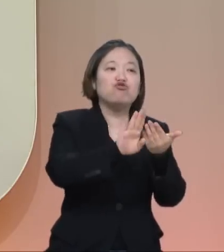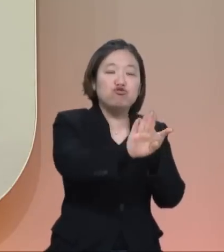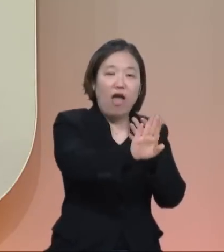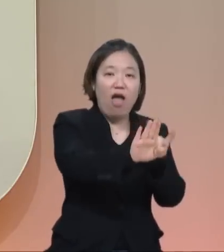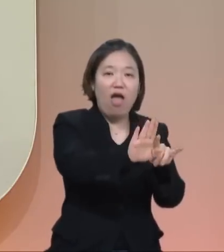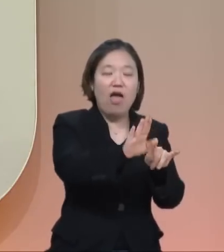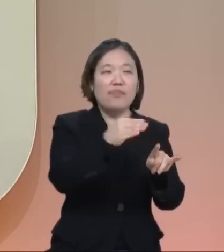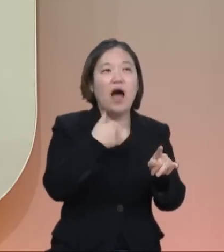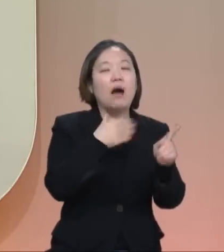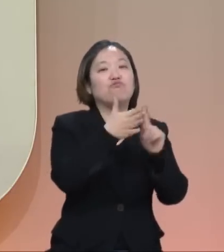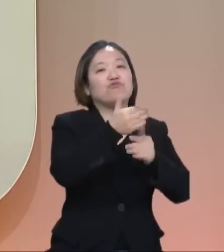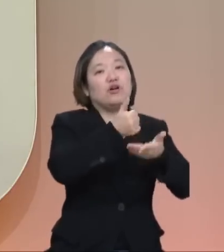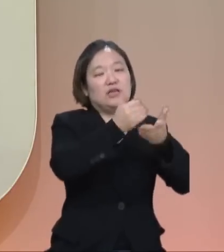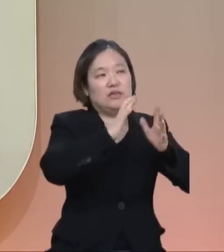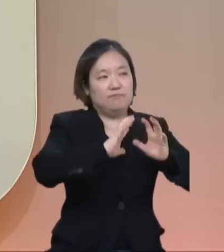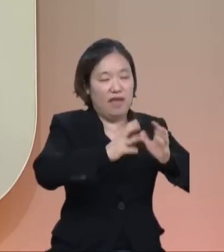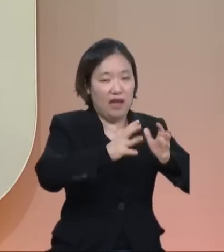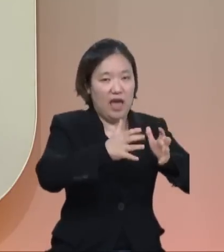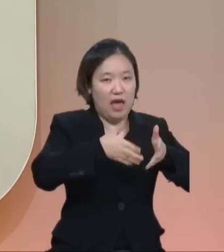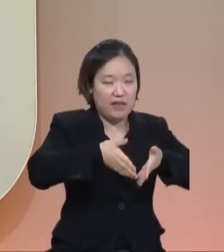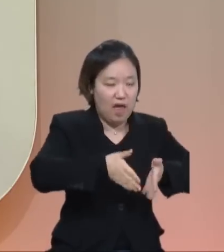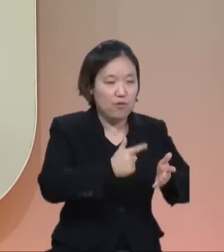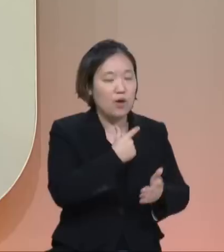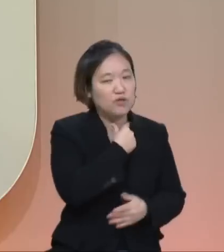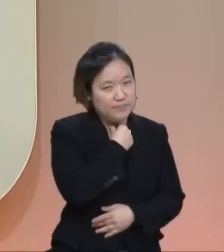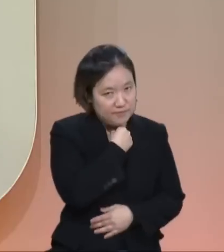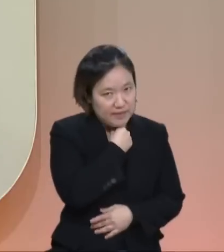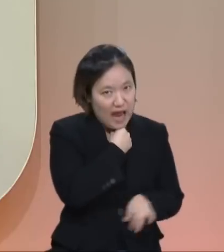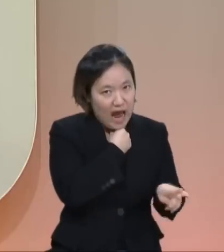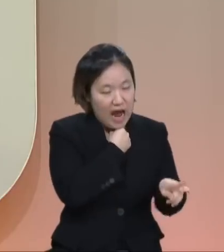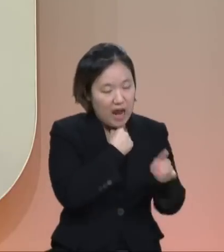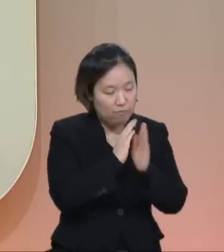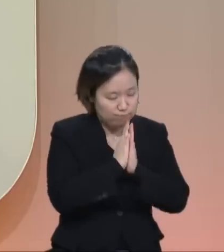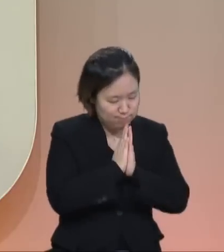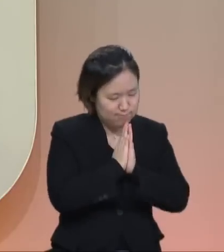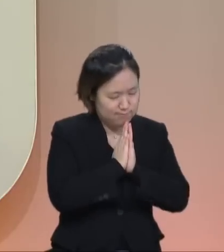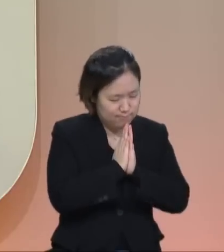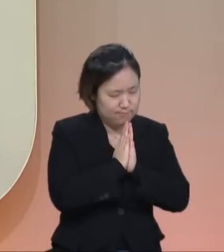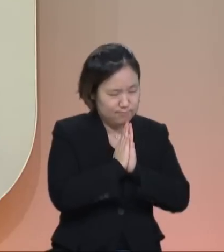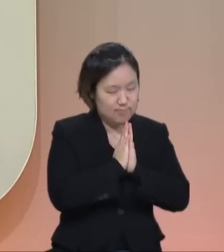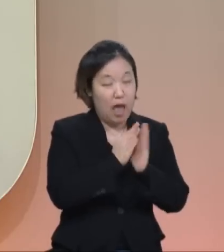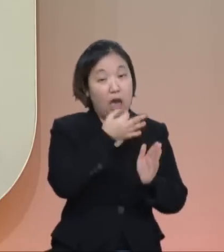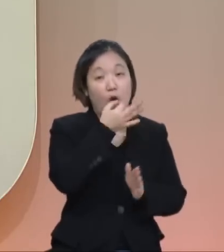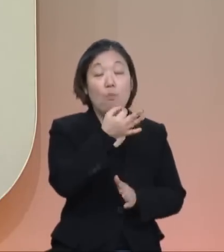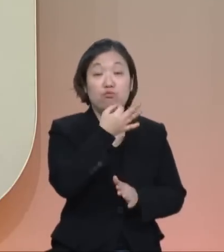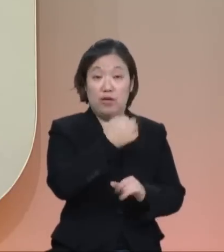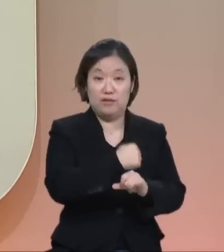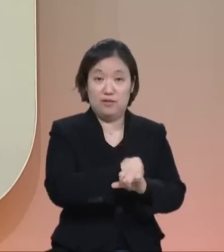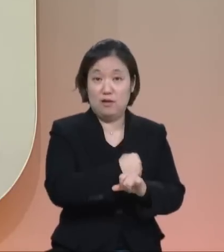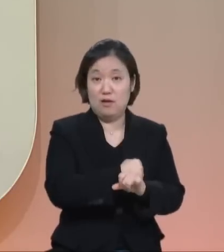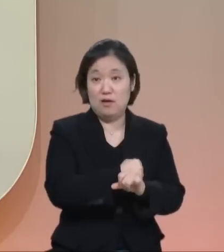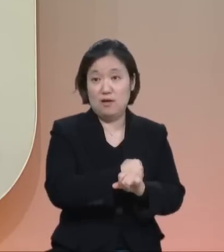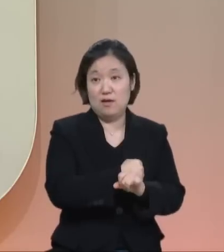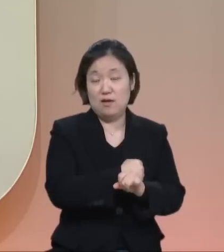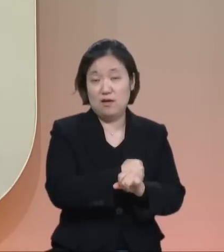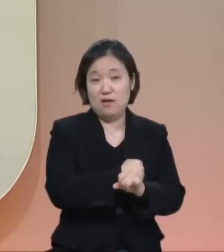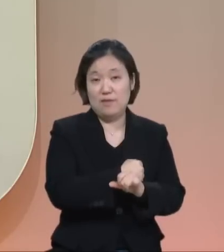완생하기를 발원합니다 하고 오로지 극락왕생을 목표로 오로지 염불을 하셨대요